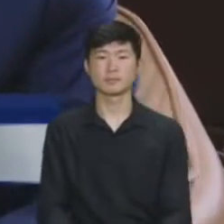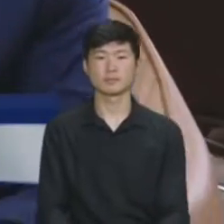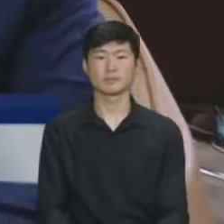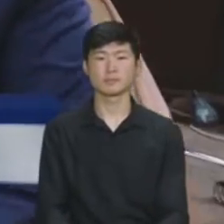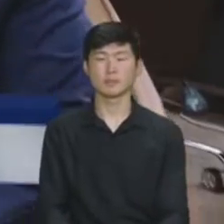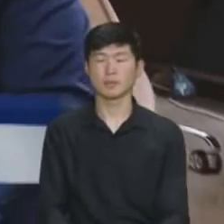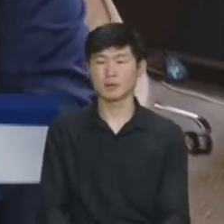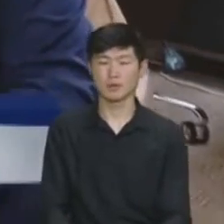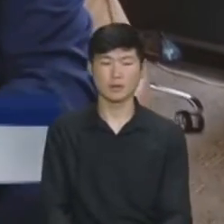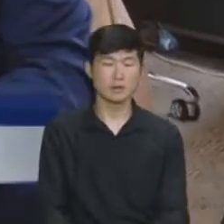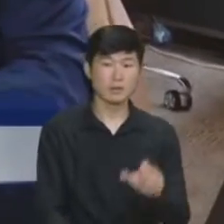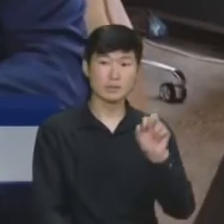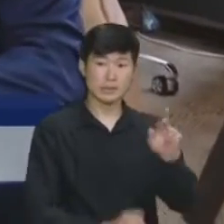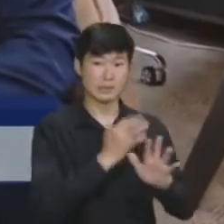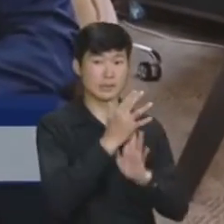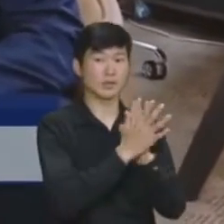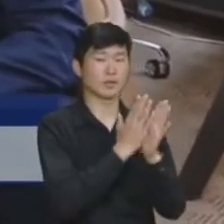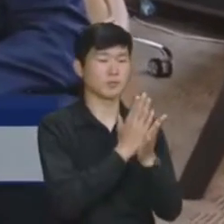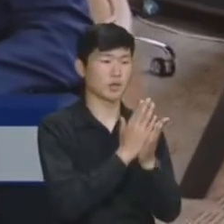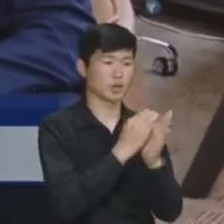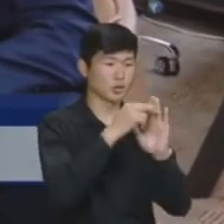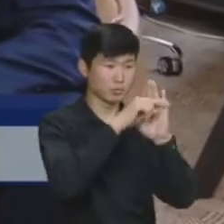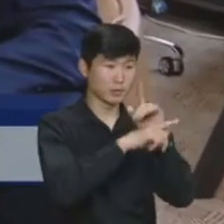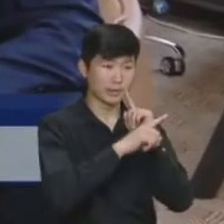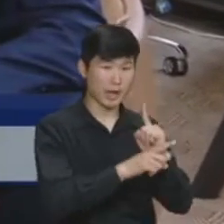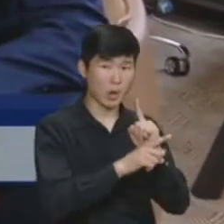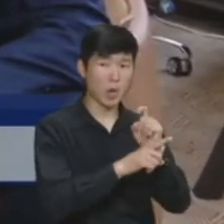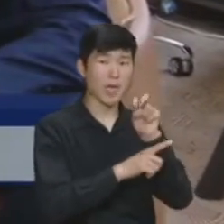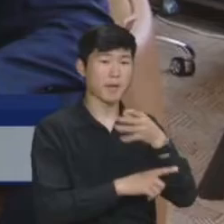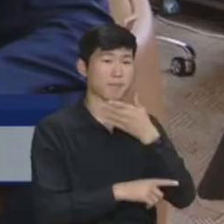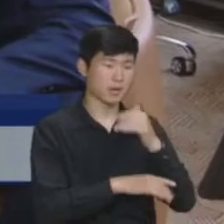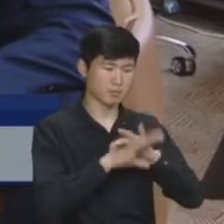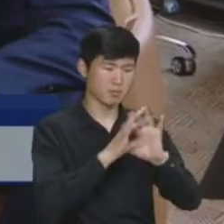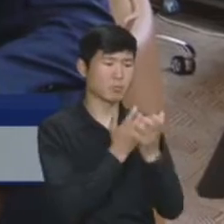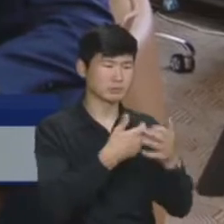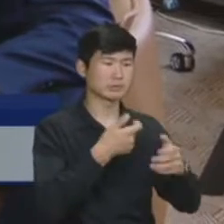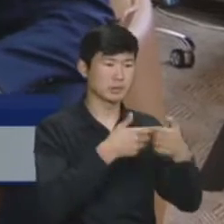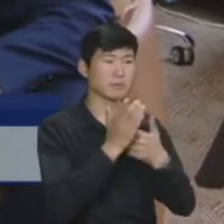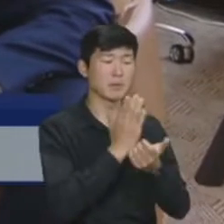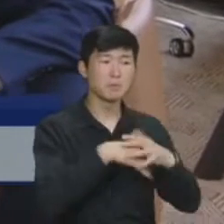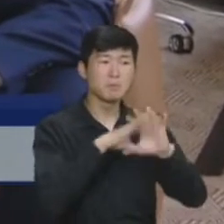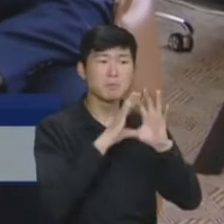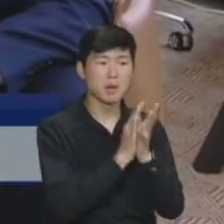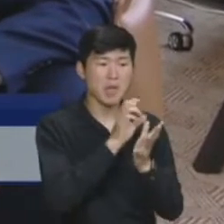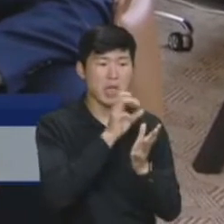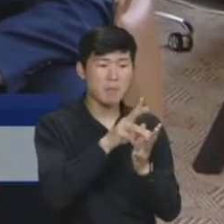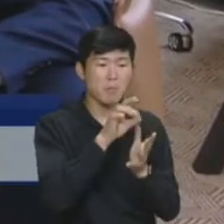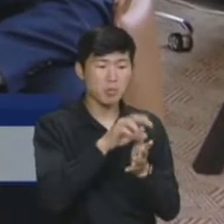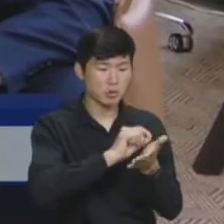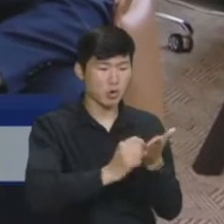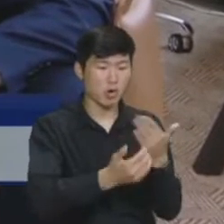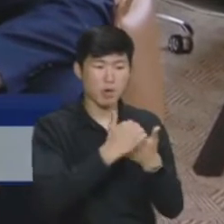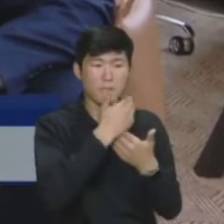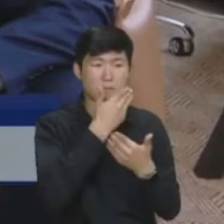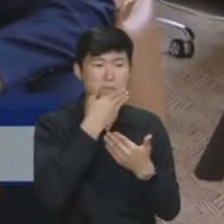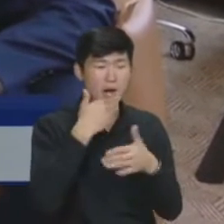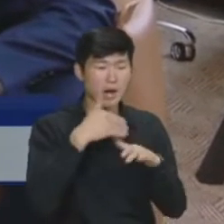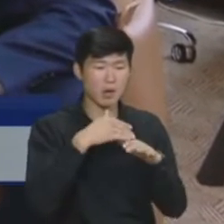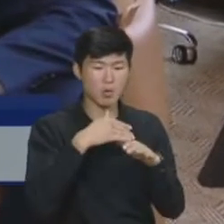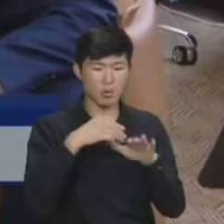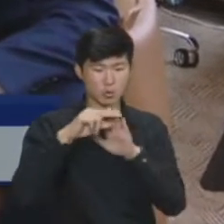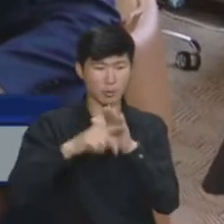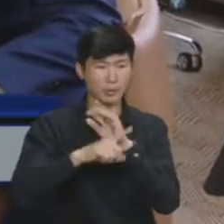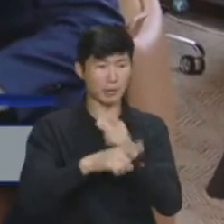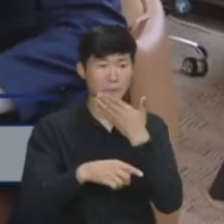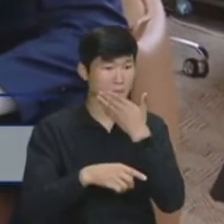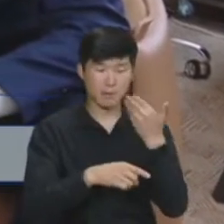Аа сая ярьж ер нь бүртгэлгүй одоо маш хэмнүүд гадуур бодталдаалагдаад байна гэдэг. Угны эн чинь бас нэг одоо эмийн бүртгэл бүртгэдэггүй эмийн бодталдаалахыг